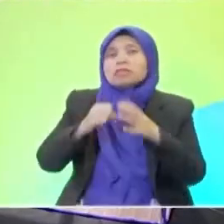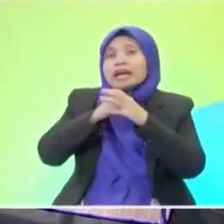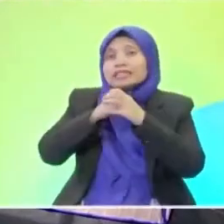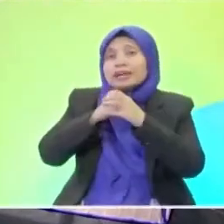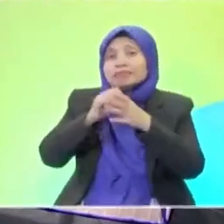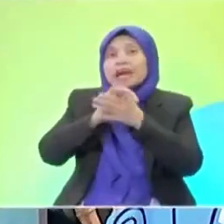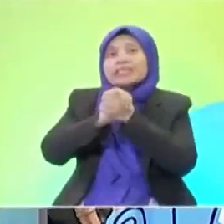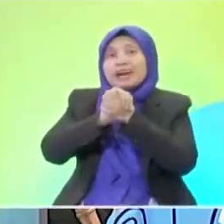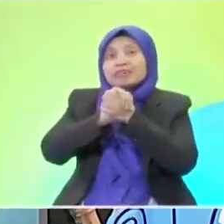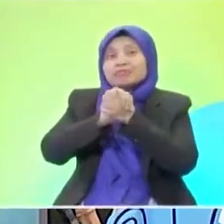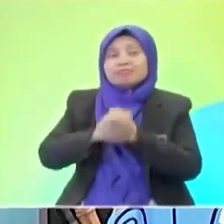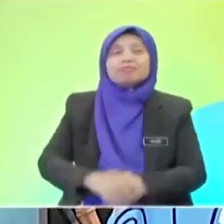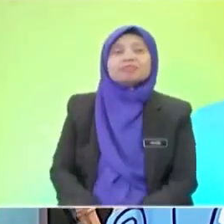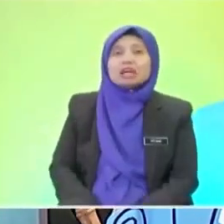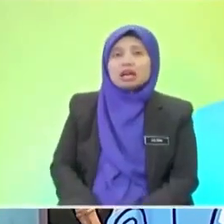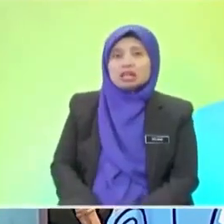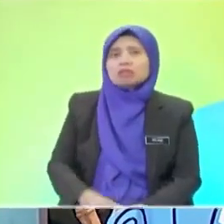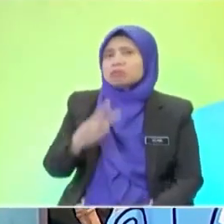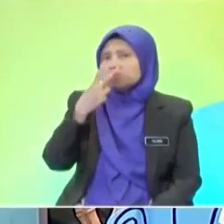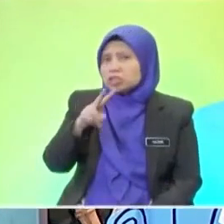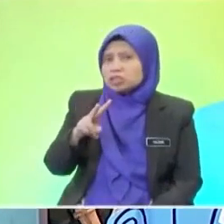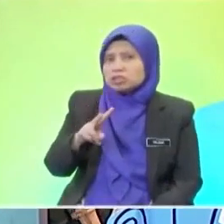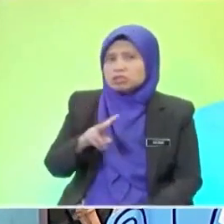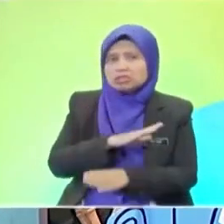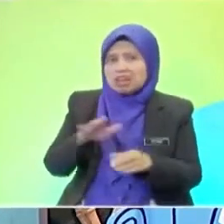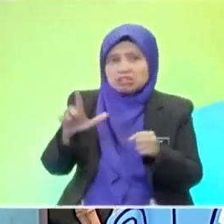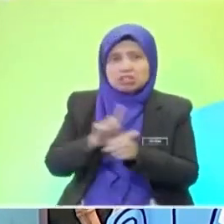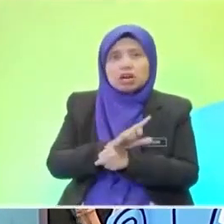Oke Baik nampaknya macam